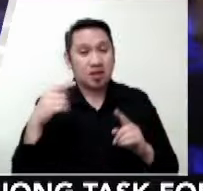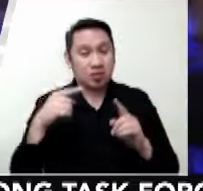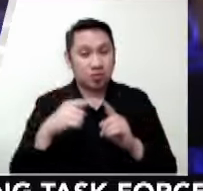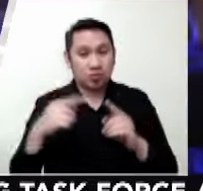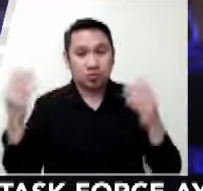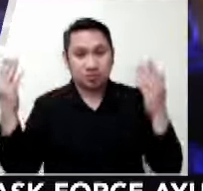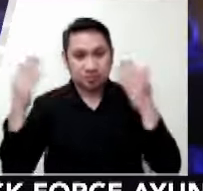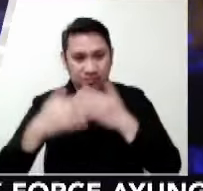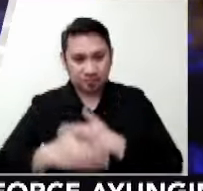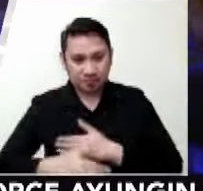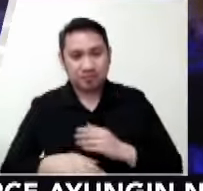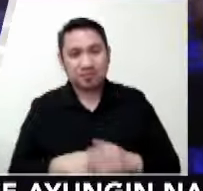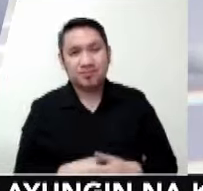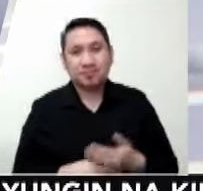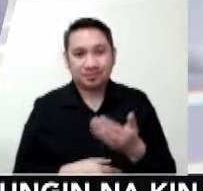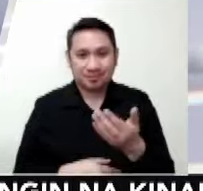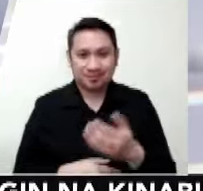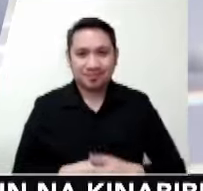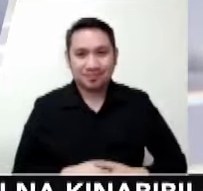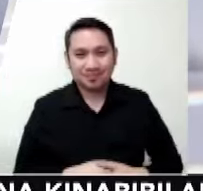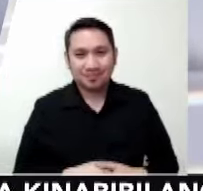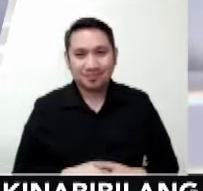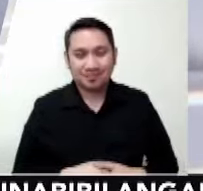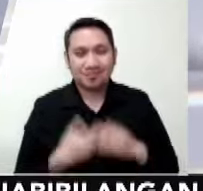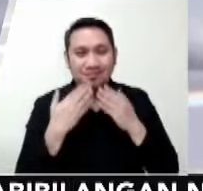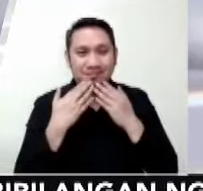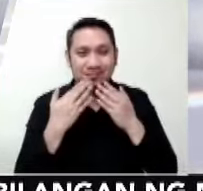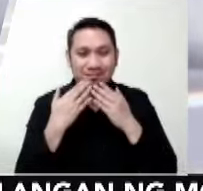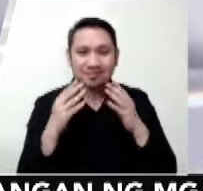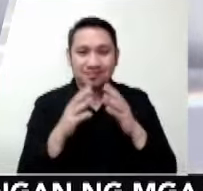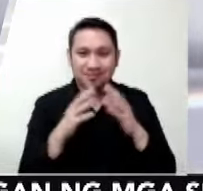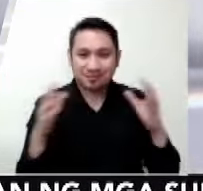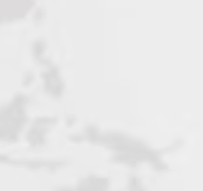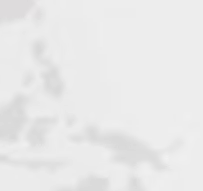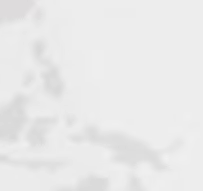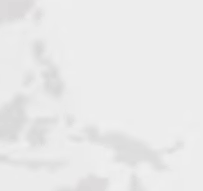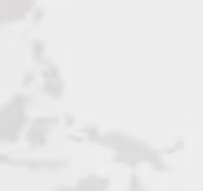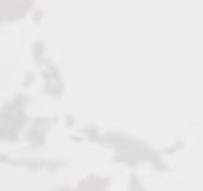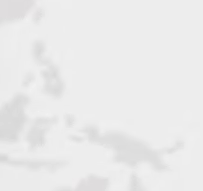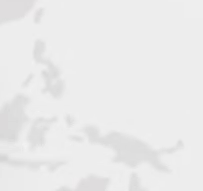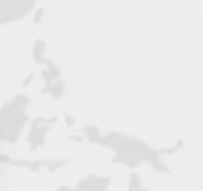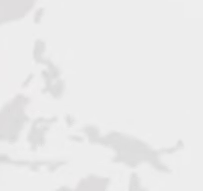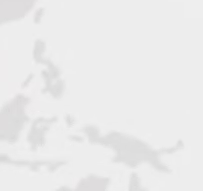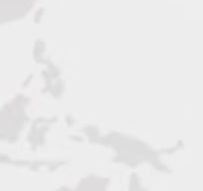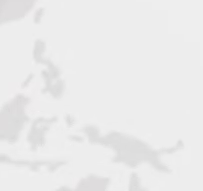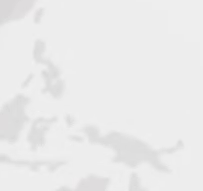December baliko Mel Maraming salamat w